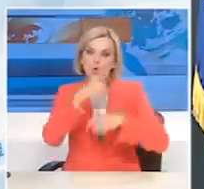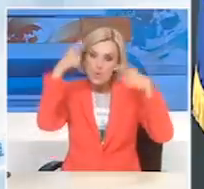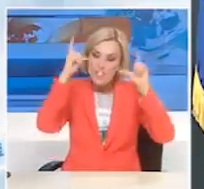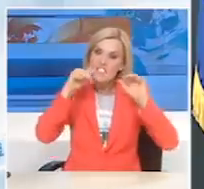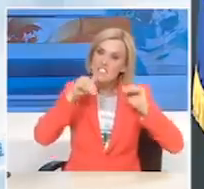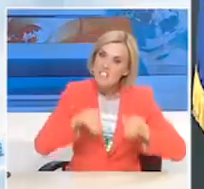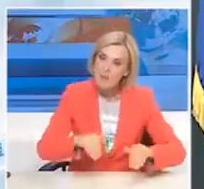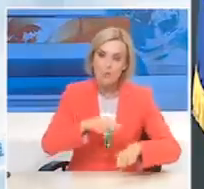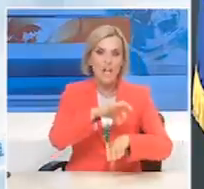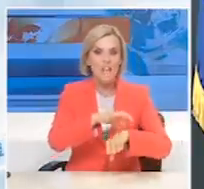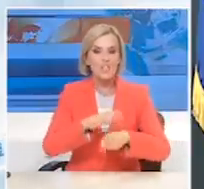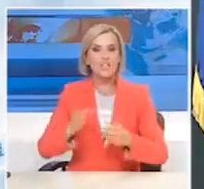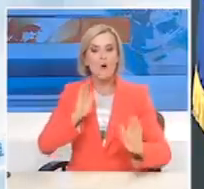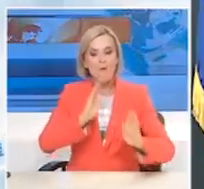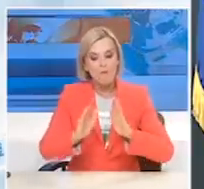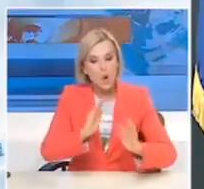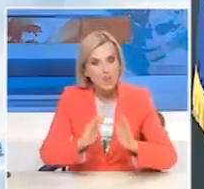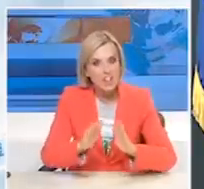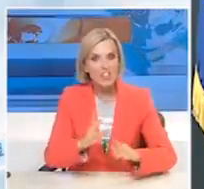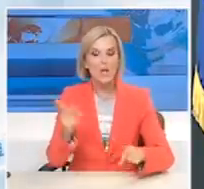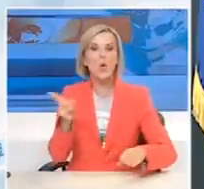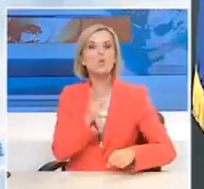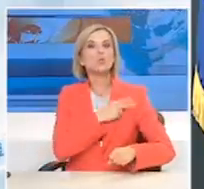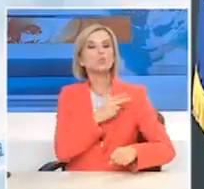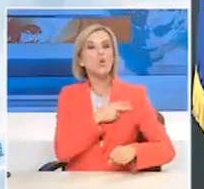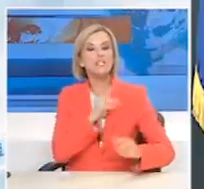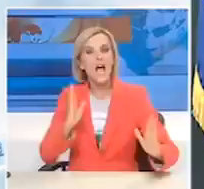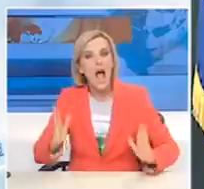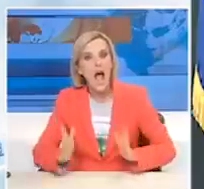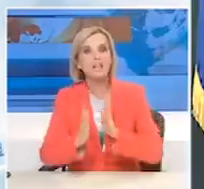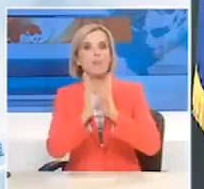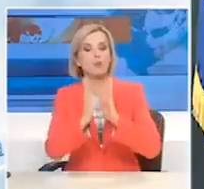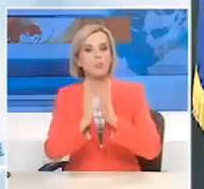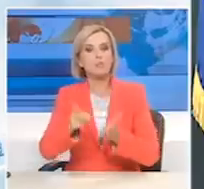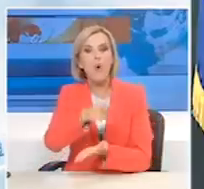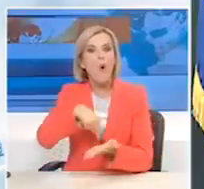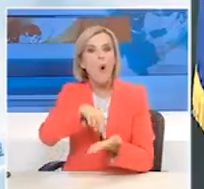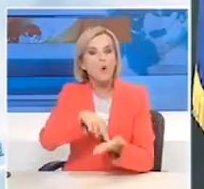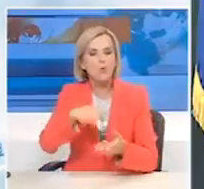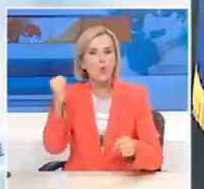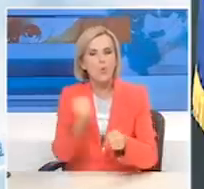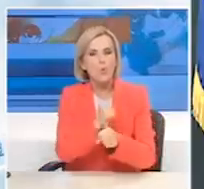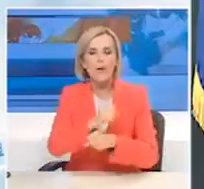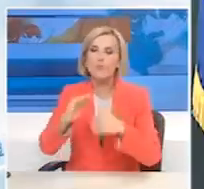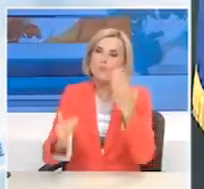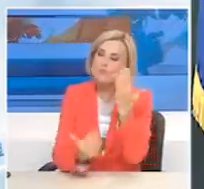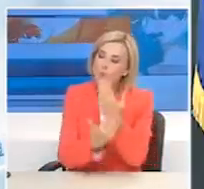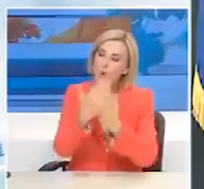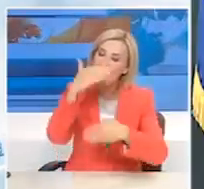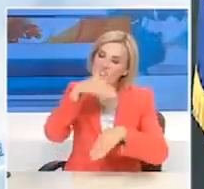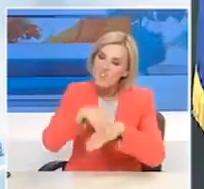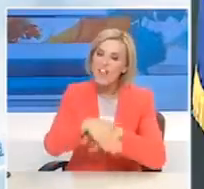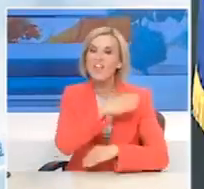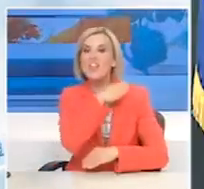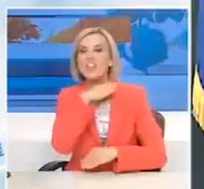ασθενή, τον τεράστιο ρόλο τους στην επιτυχή αντιμετώπιση των περιστατικών της νέας νόσου, ακούραστα και με αυτοθυσία.